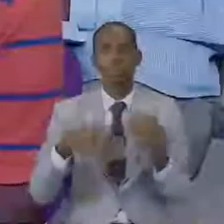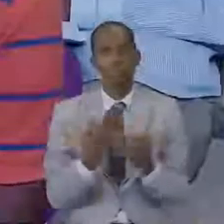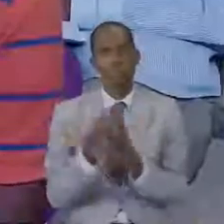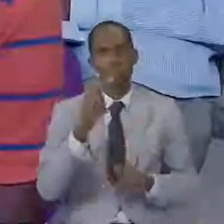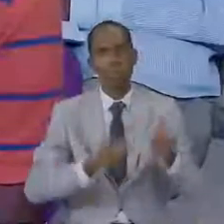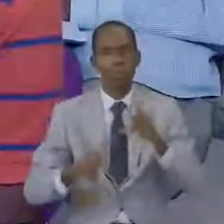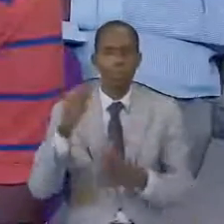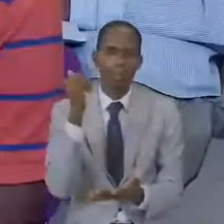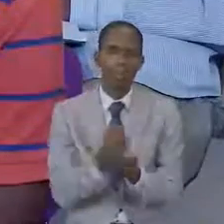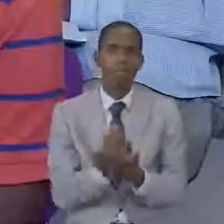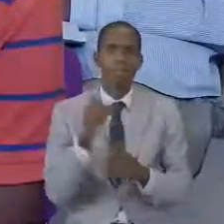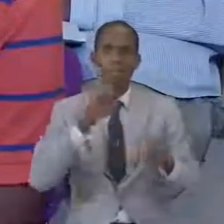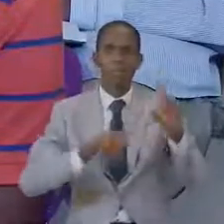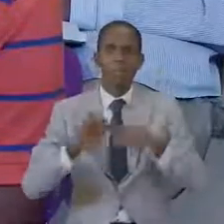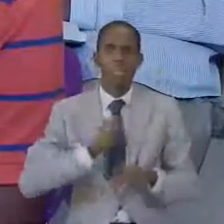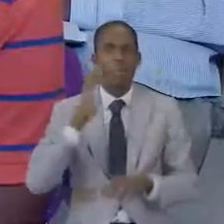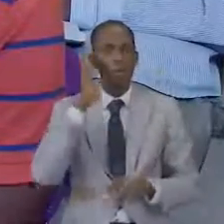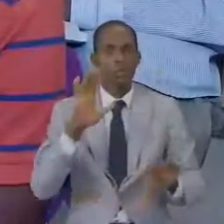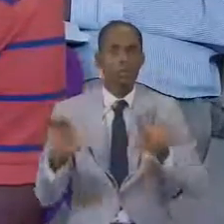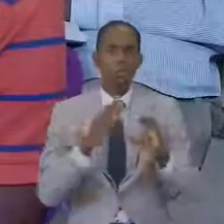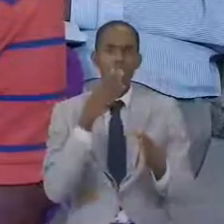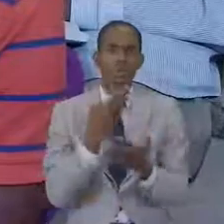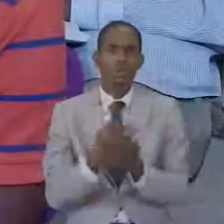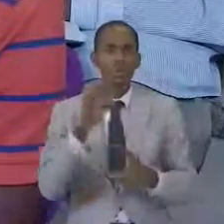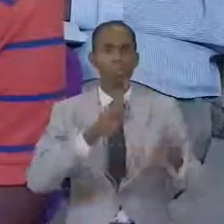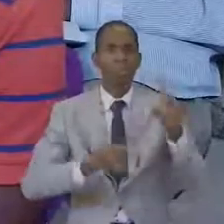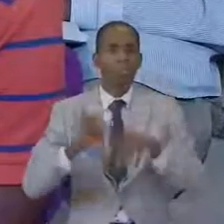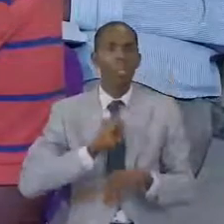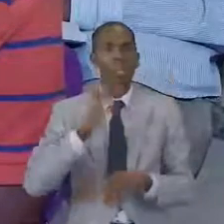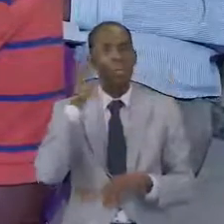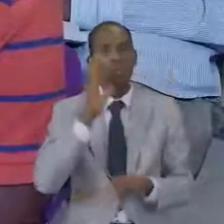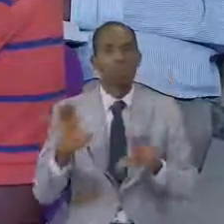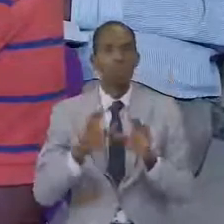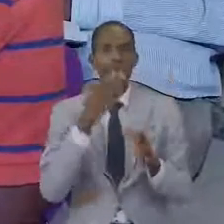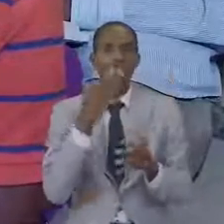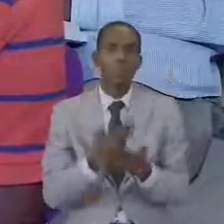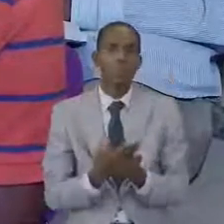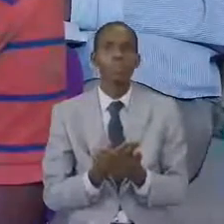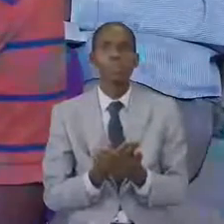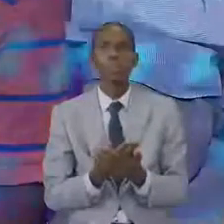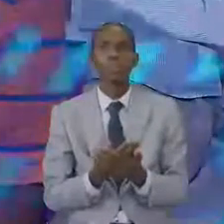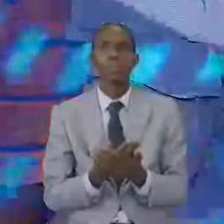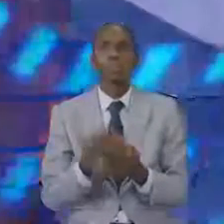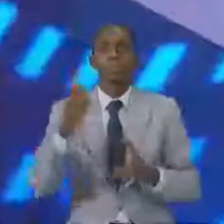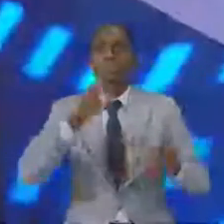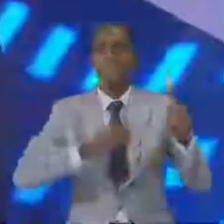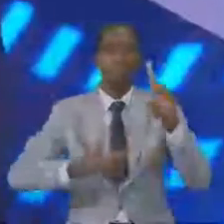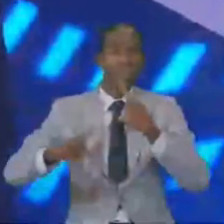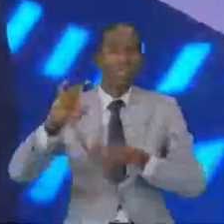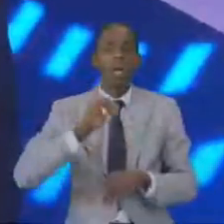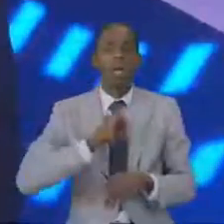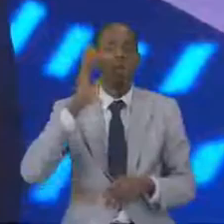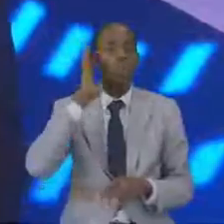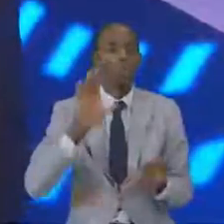même je pratiquerai le bien je dis je pratiquerai le bien ouvre le tabouche et